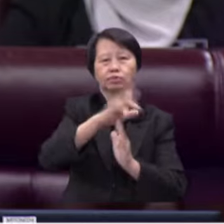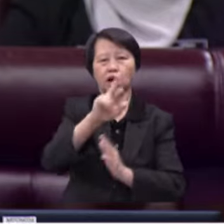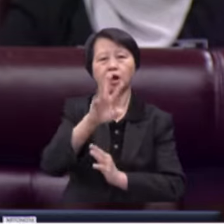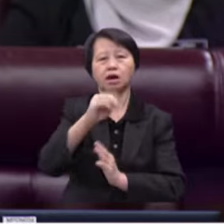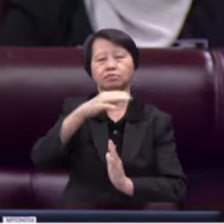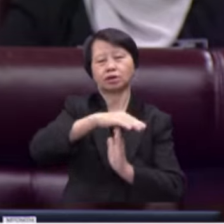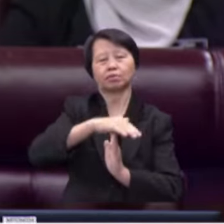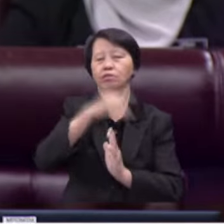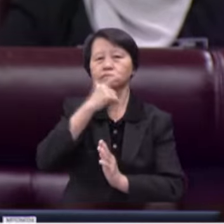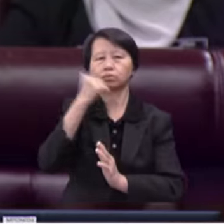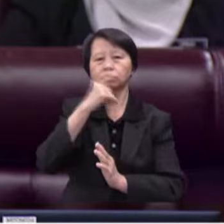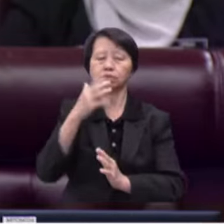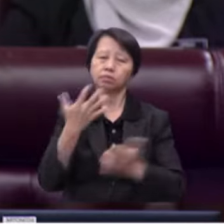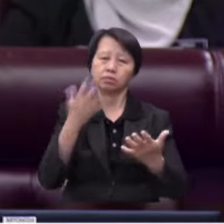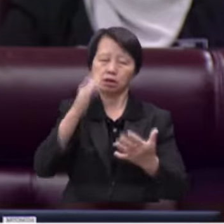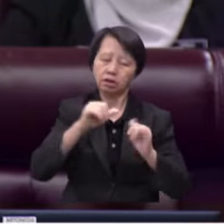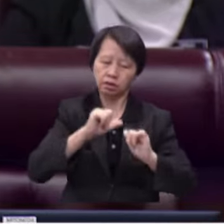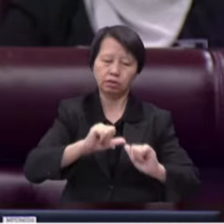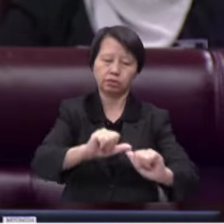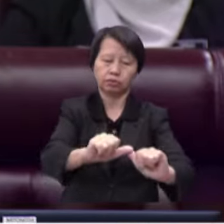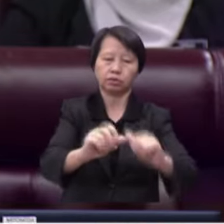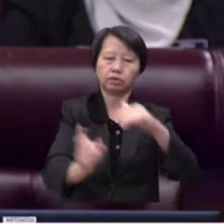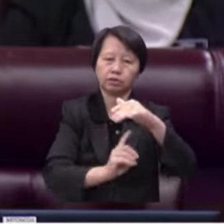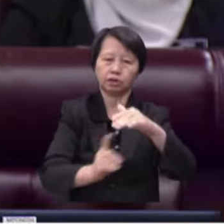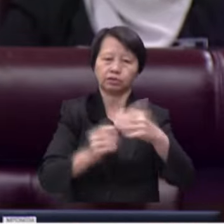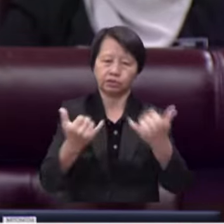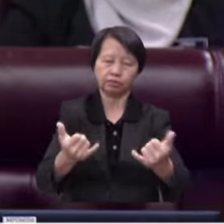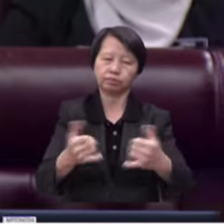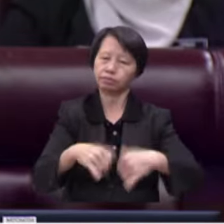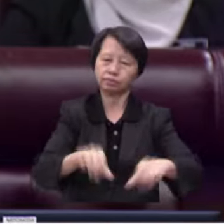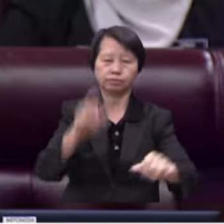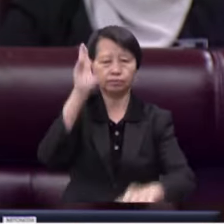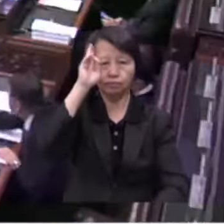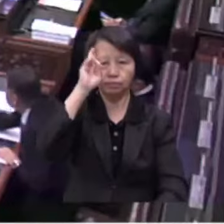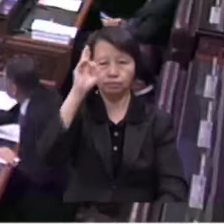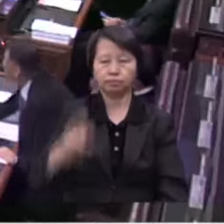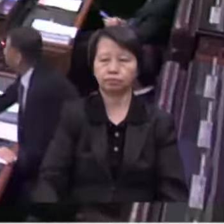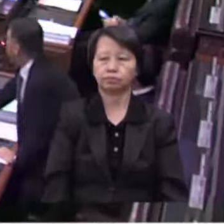Ringgit dan kita akan meneruskan dasar yang ada